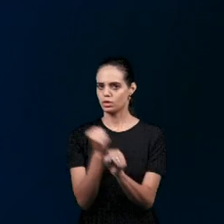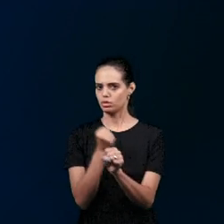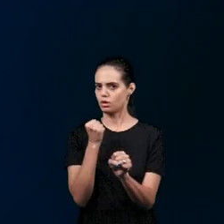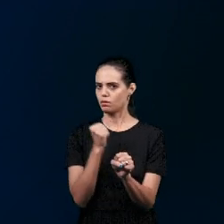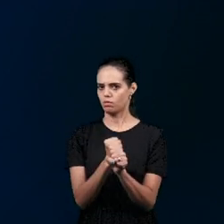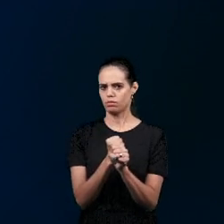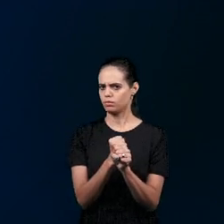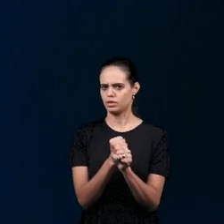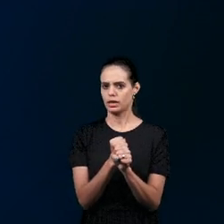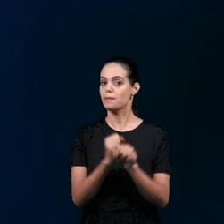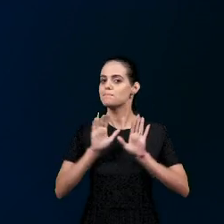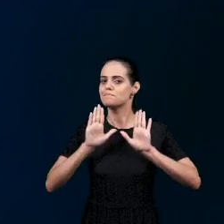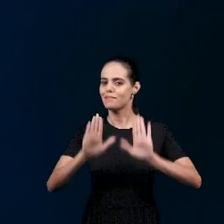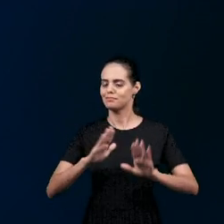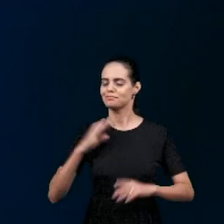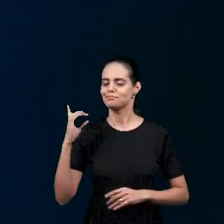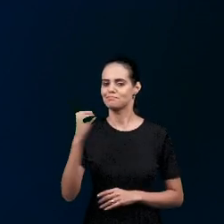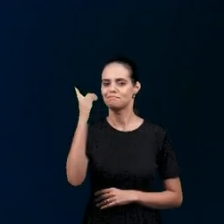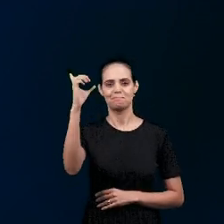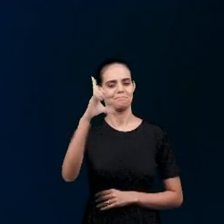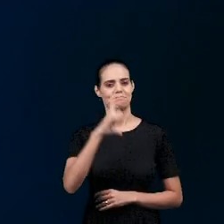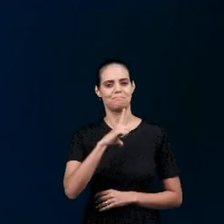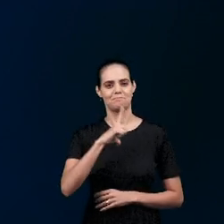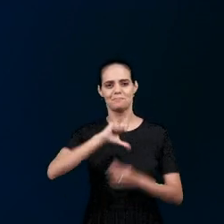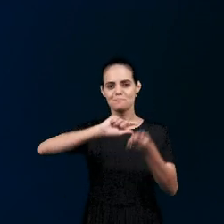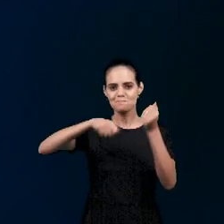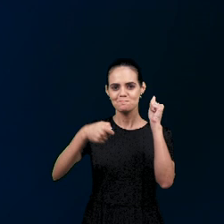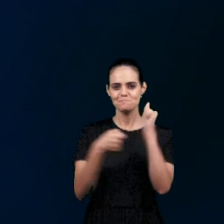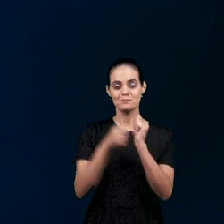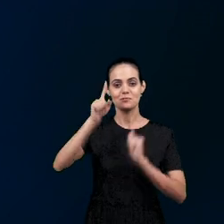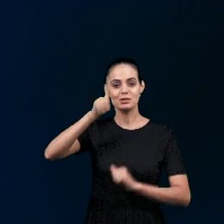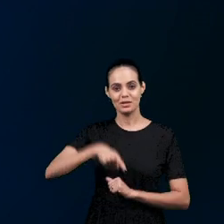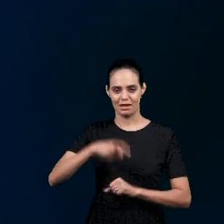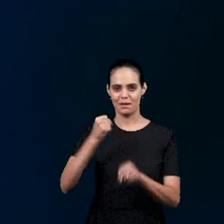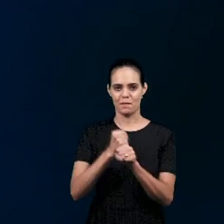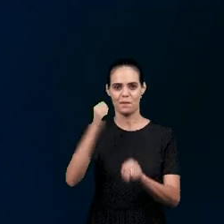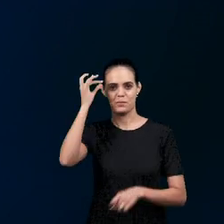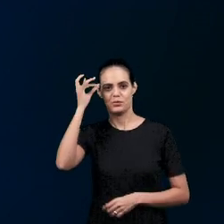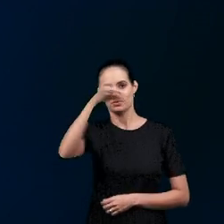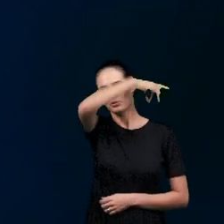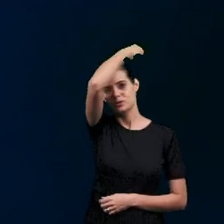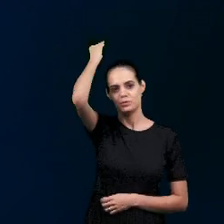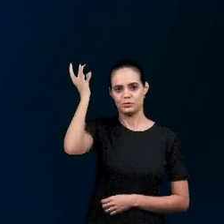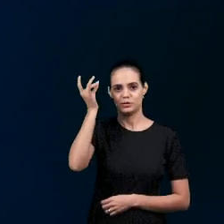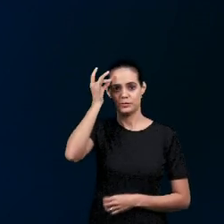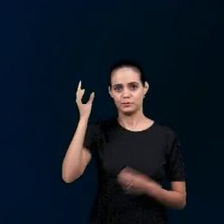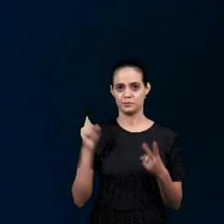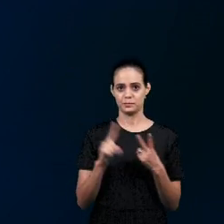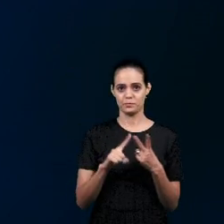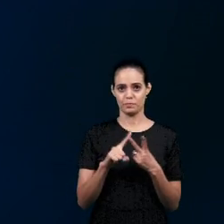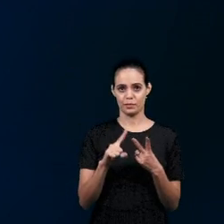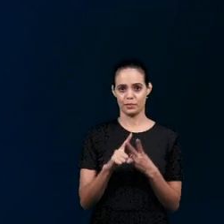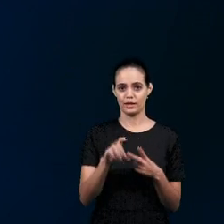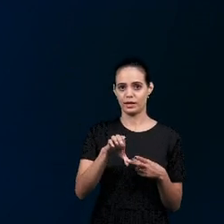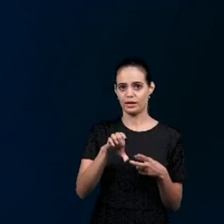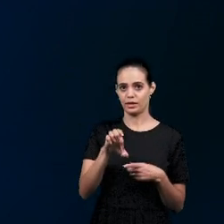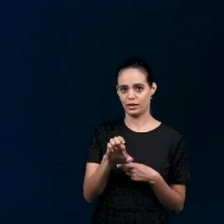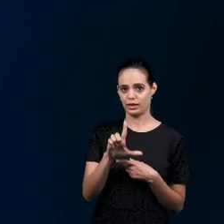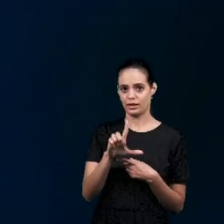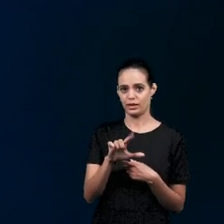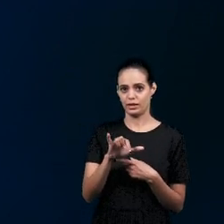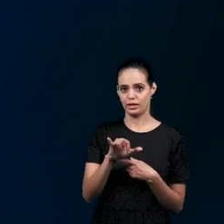du Saint-Esprit. Le deuxième a été Éléazar, qui est la doctrine du Père. 2 Samuel chapitre 23 verset